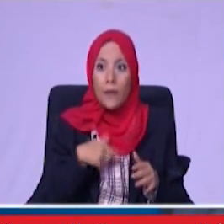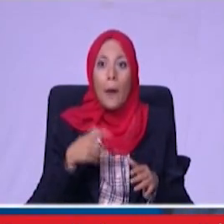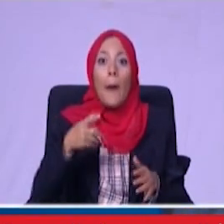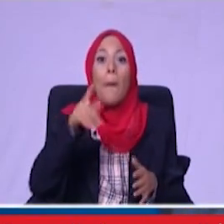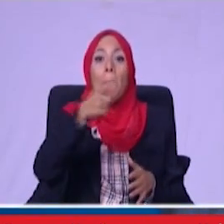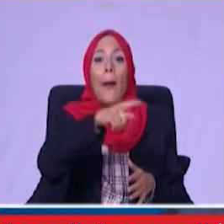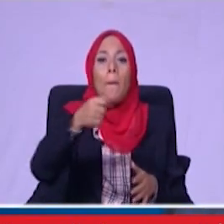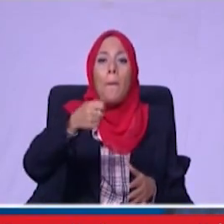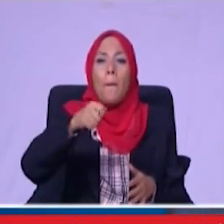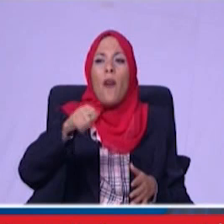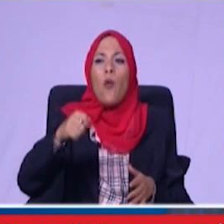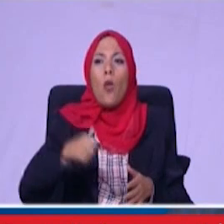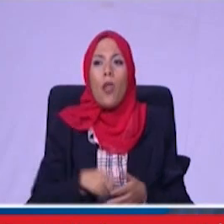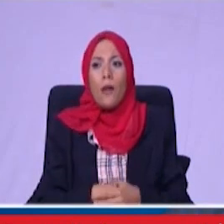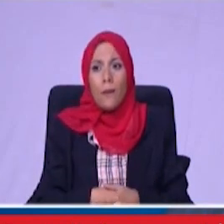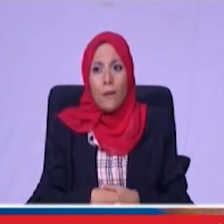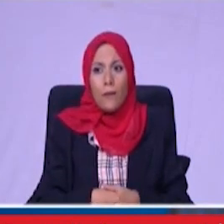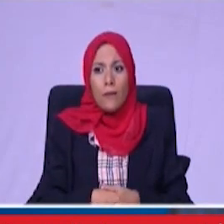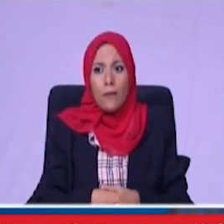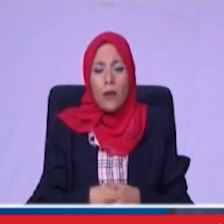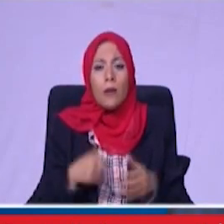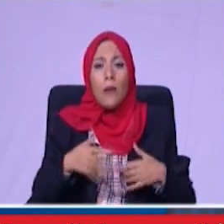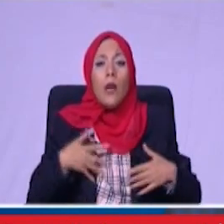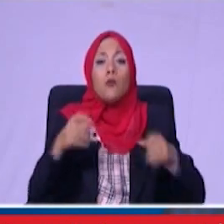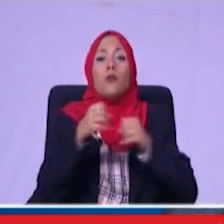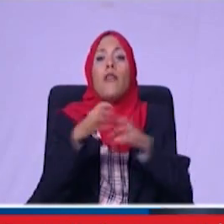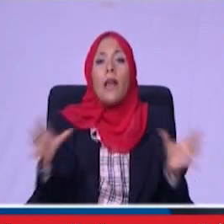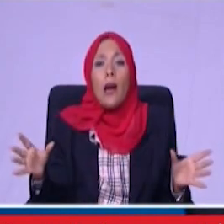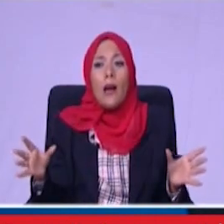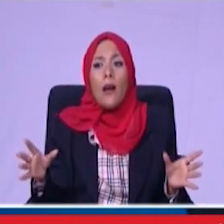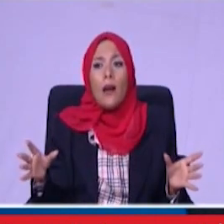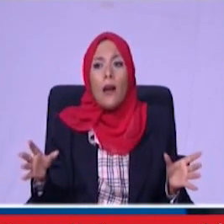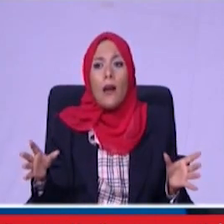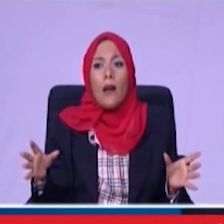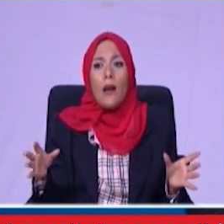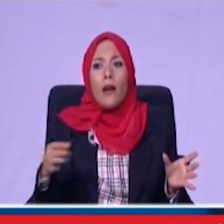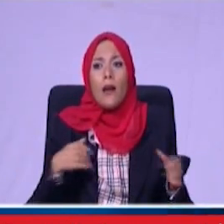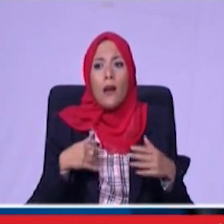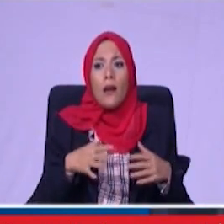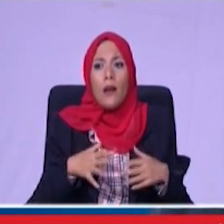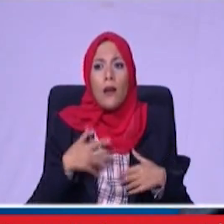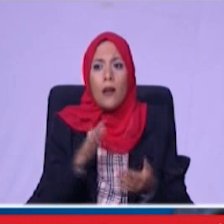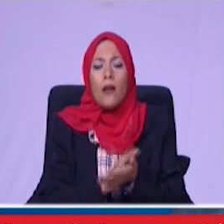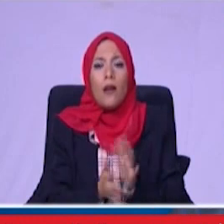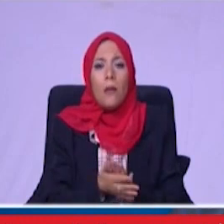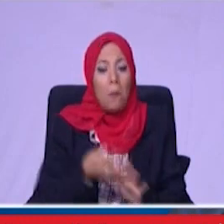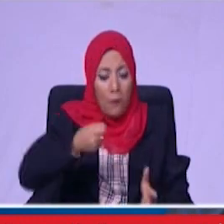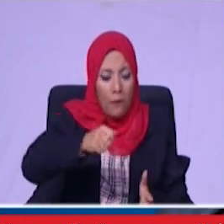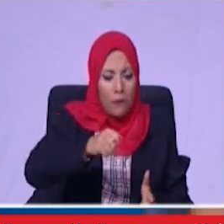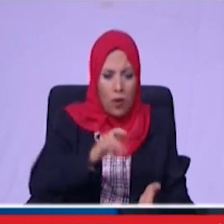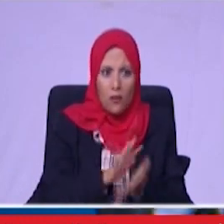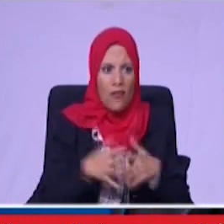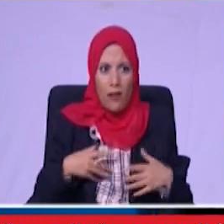مقفول باب الجنه طب عايزين يفتح خازن الجنه رضوان مش افتح